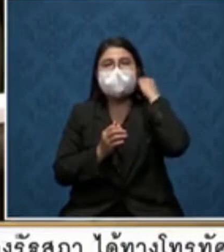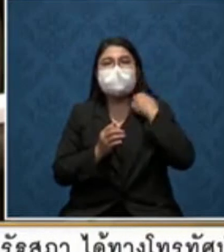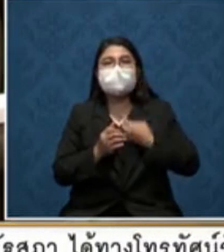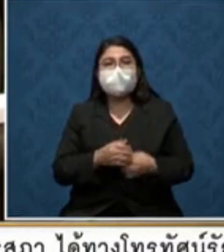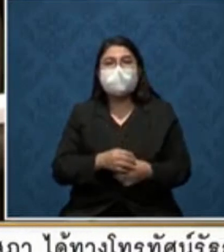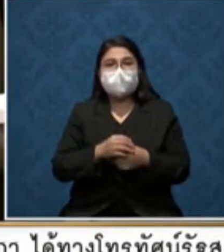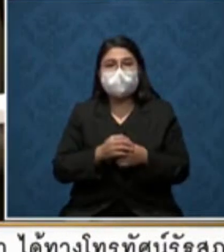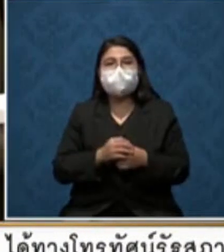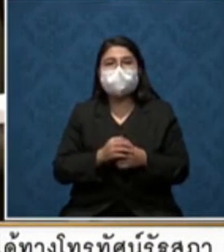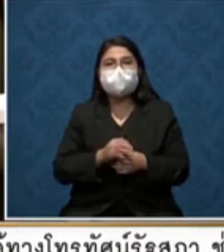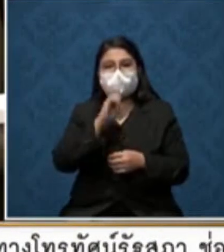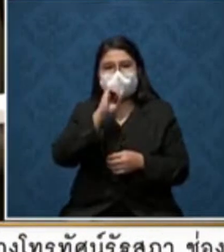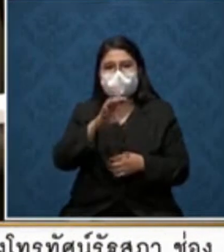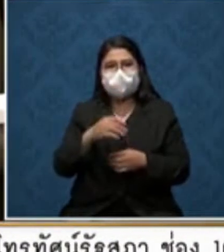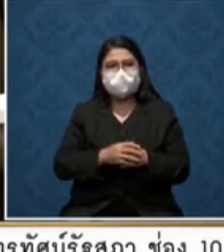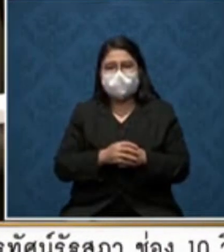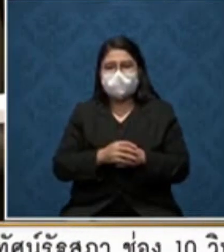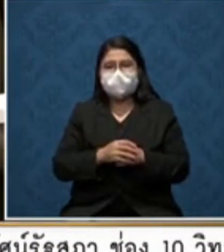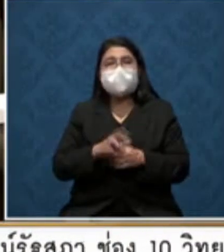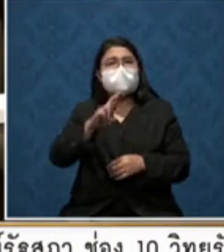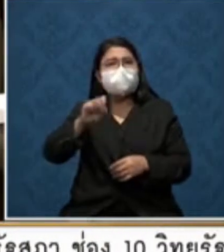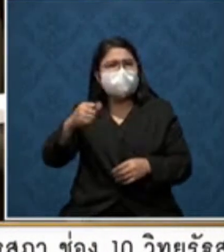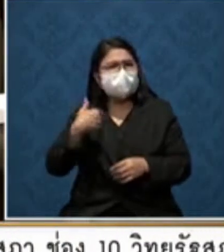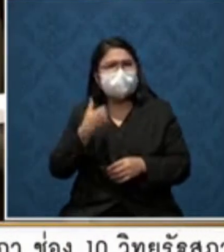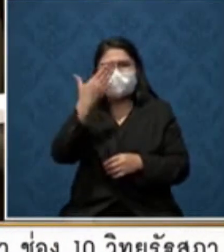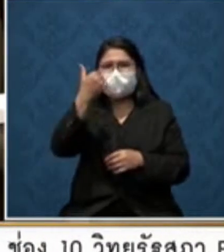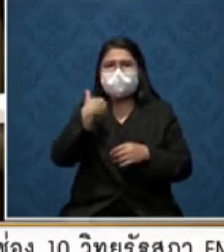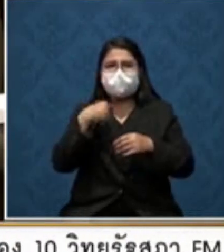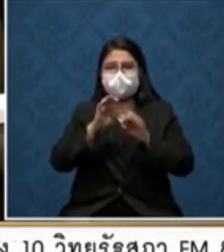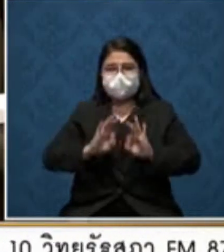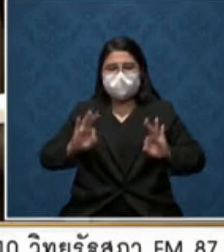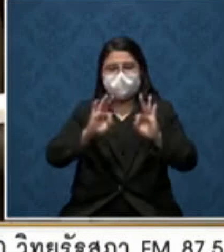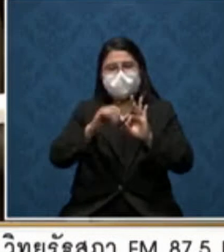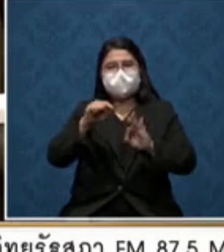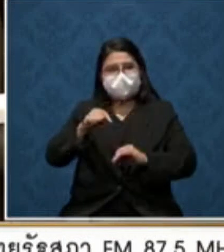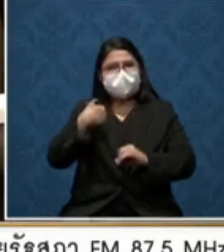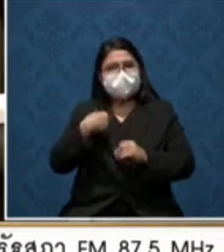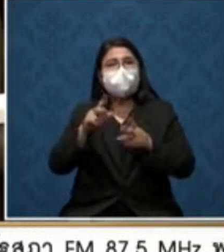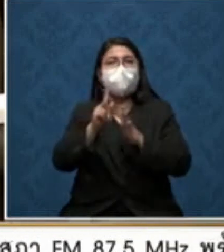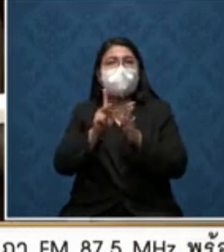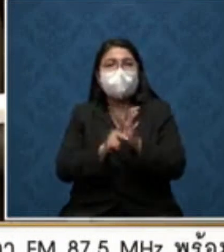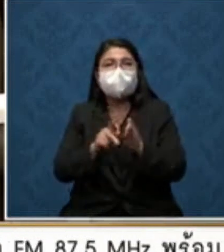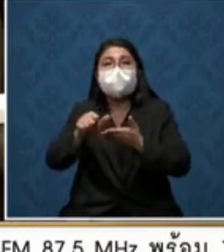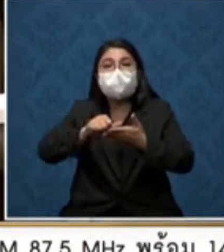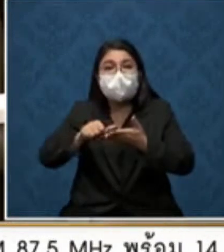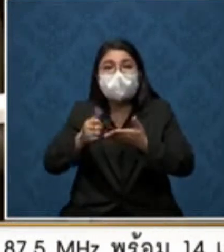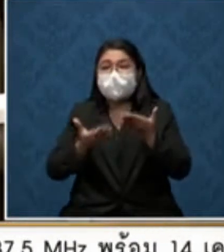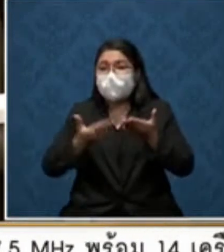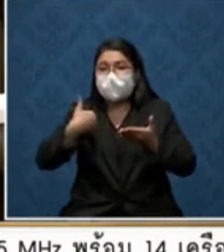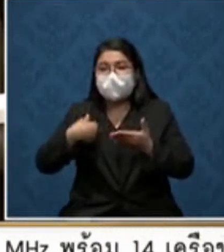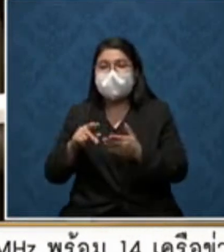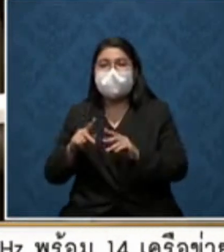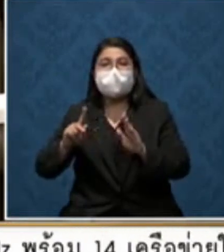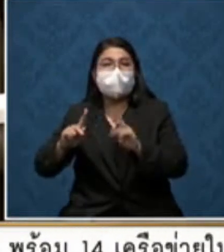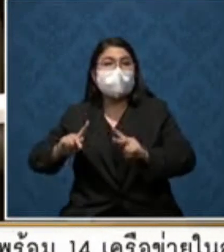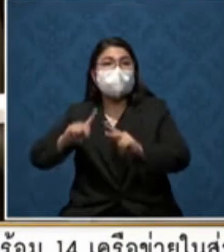ี่เพื่อไยนะคะหรอแม้แต่กระทงประชาธิปัตรว่าไแต่ปชาธปัรคิดวานจะเป็รายบุคคลใชเปผไม่ resultadoเพาว่าคนทรขมาพูดคคุ